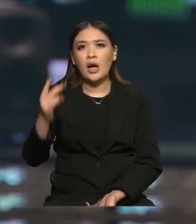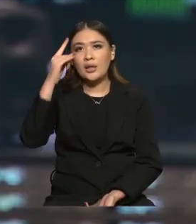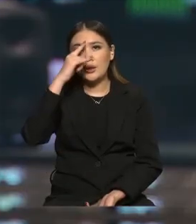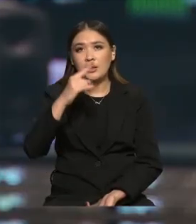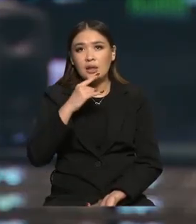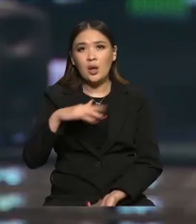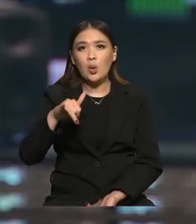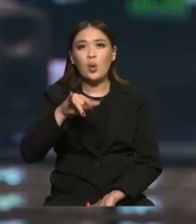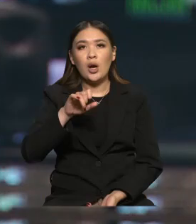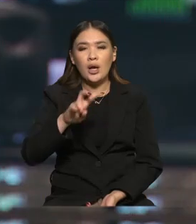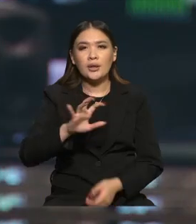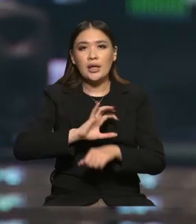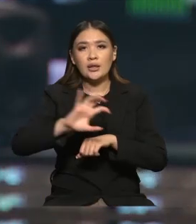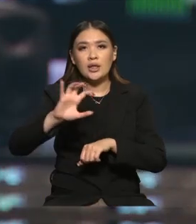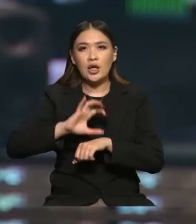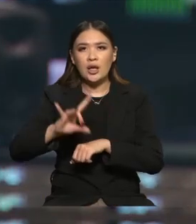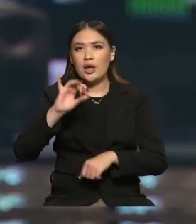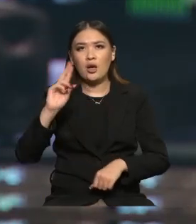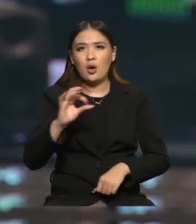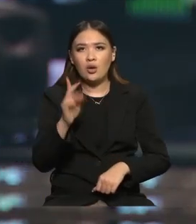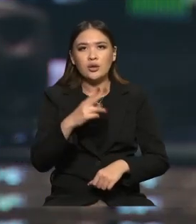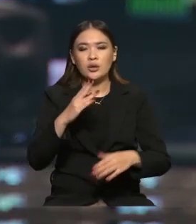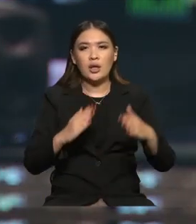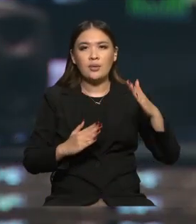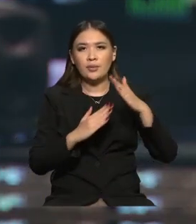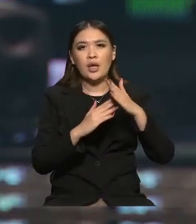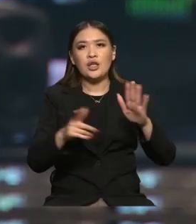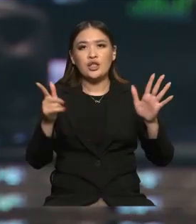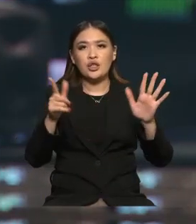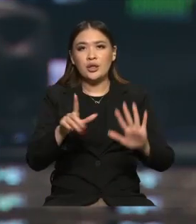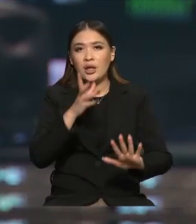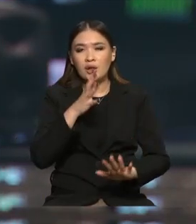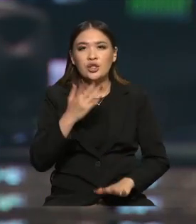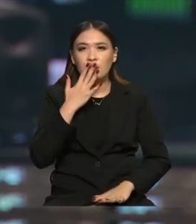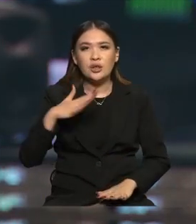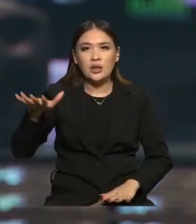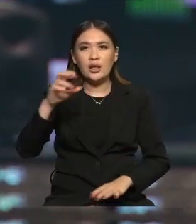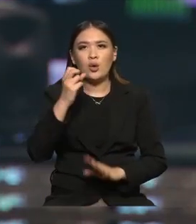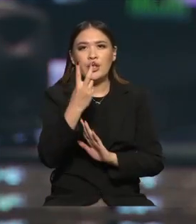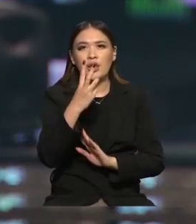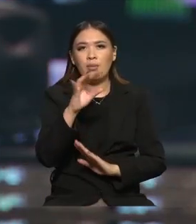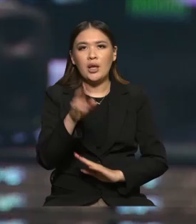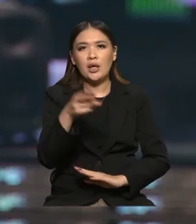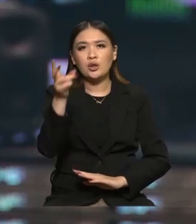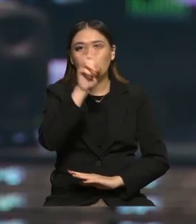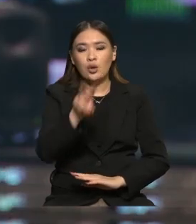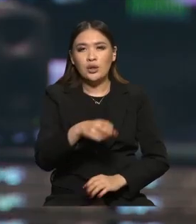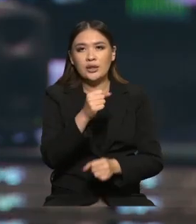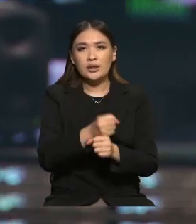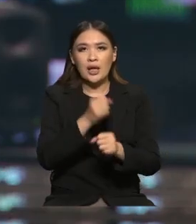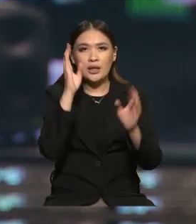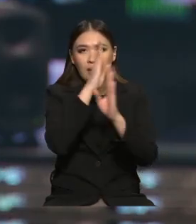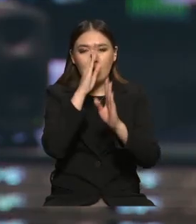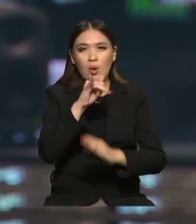Қазақстанда уран экспорты рекордтық деңгейге жетті. Биыл 7 айда шетелге 2 миллиард доллардың өңделген табиғи